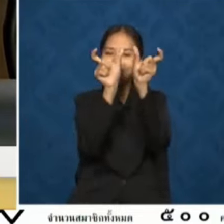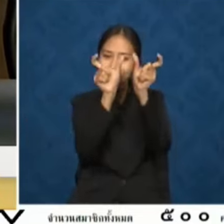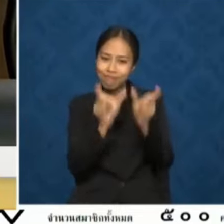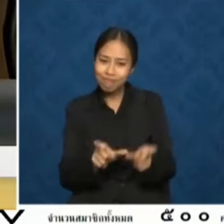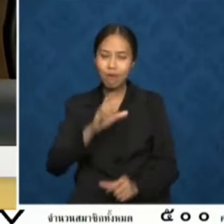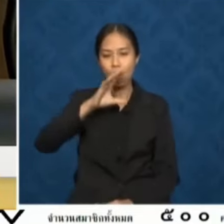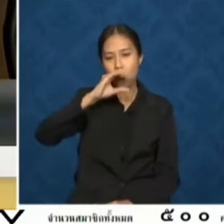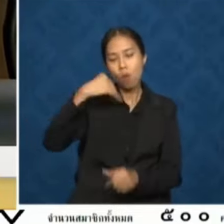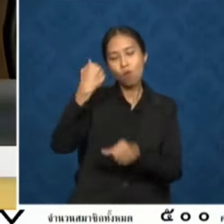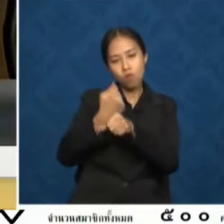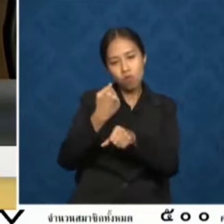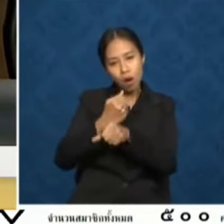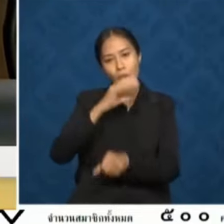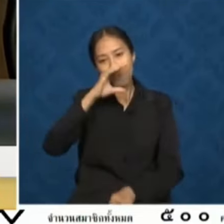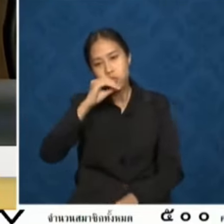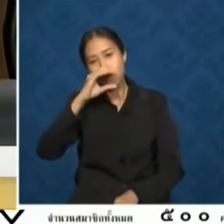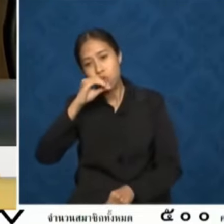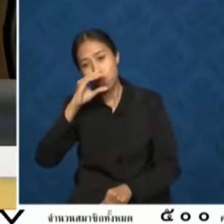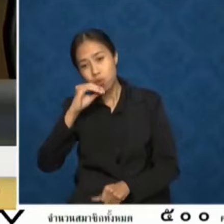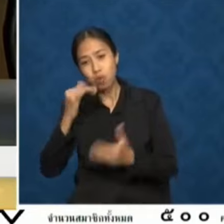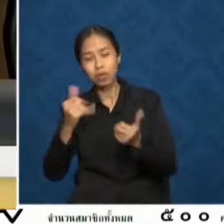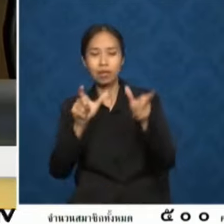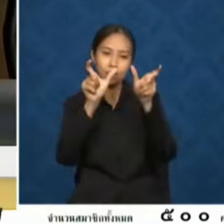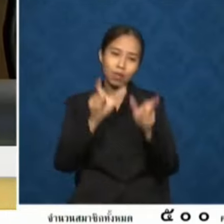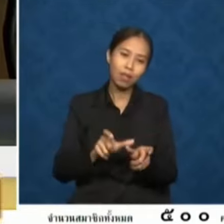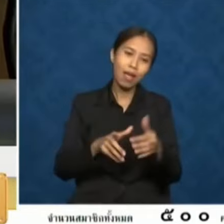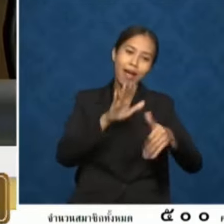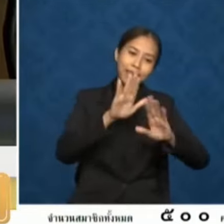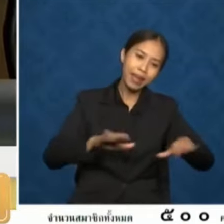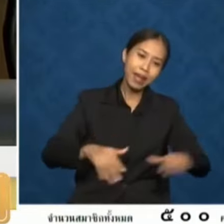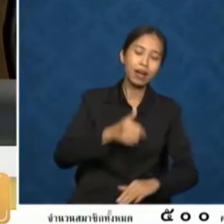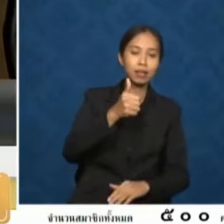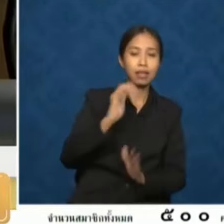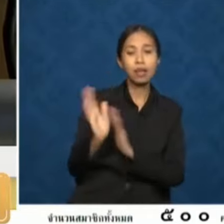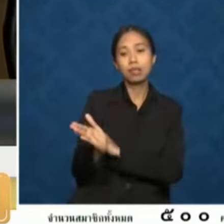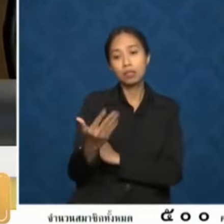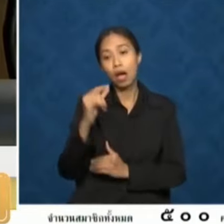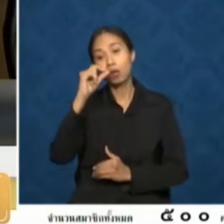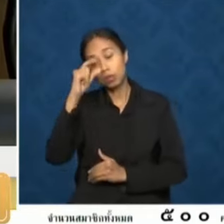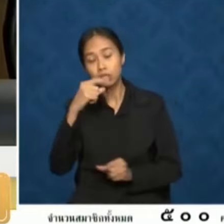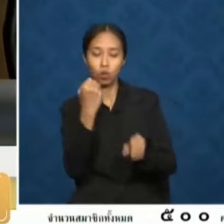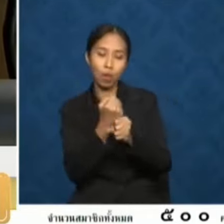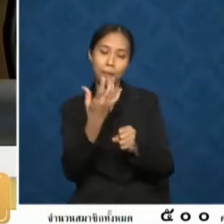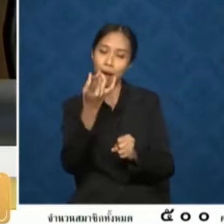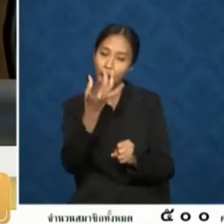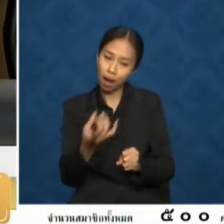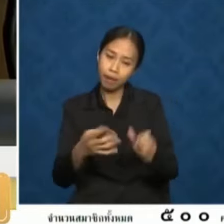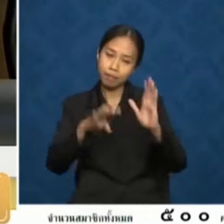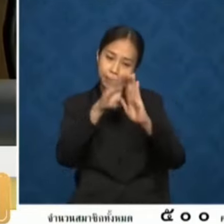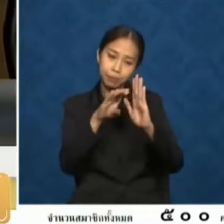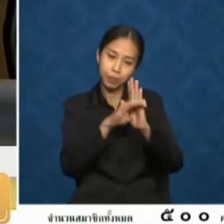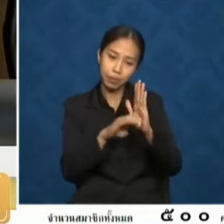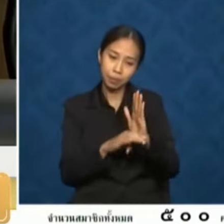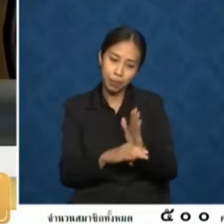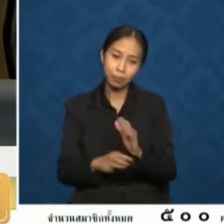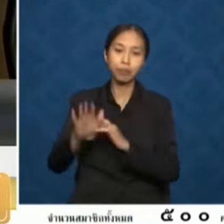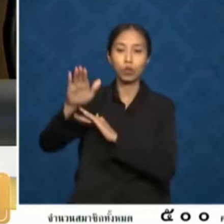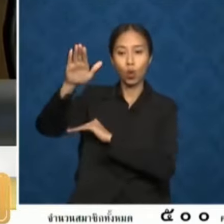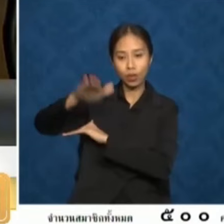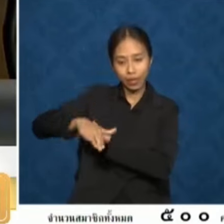เรียนวัยเด็กชายใหม่รักหมู่เป็นเด็กดีตื่นนอนแต่เช้าๆบัญญัติประการต้องทำอะไรบ้างตอนเย็นสวดม